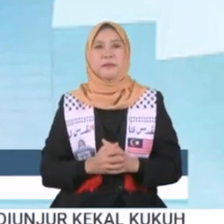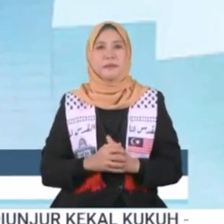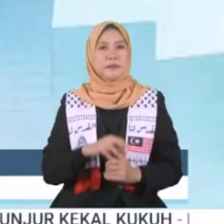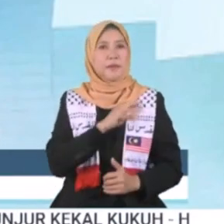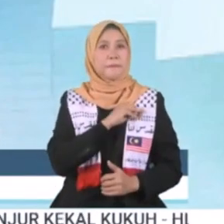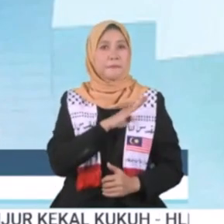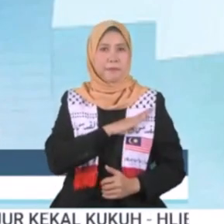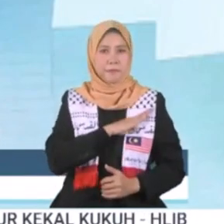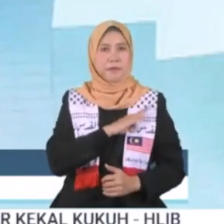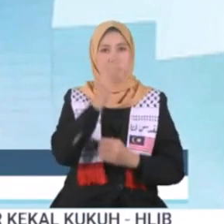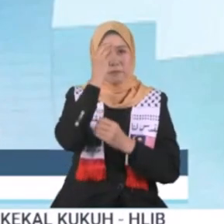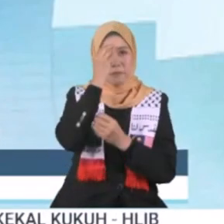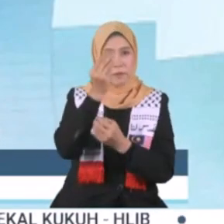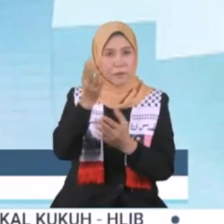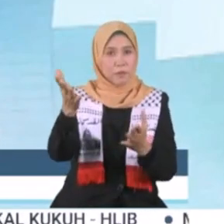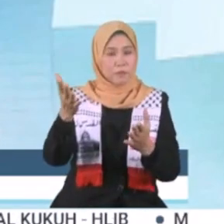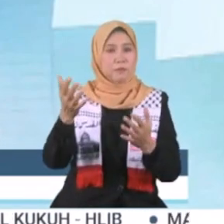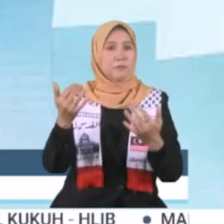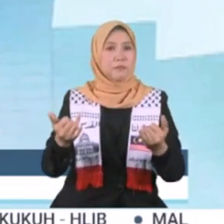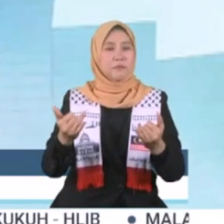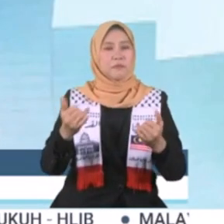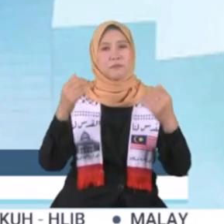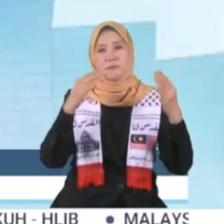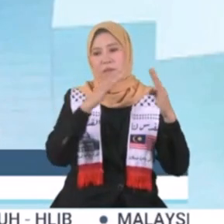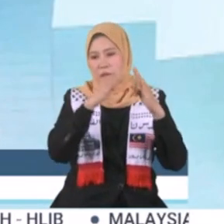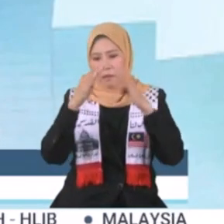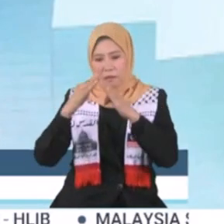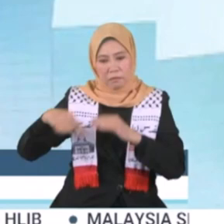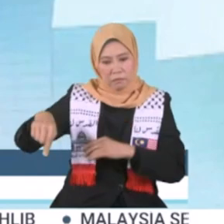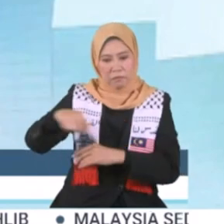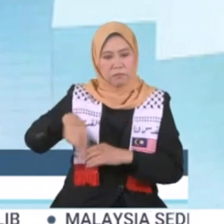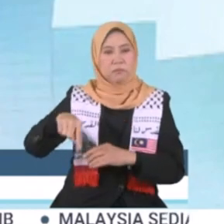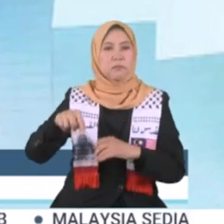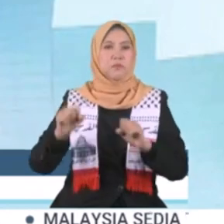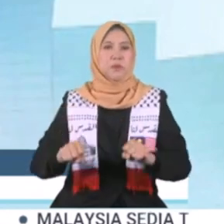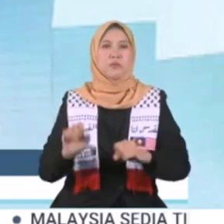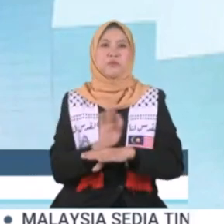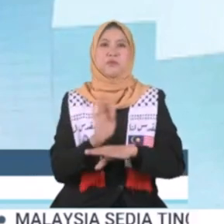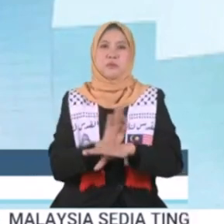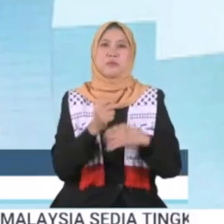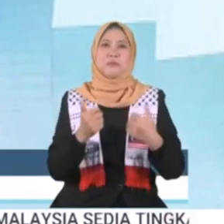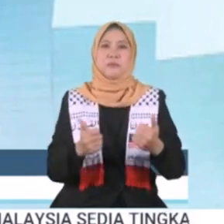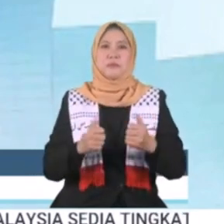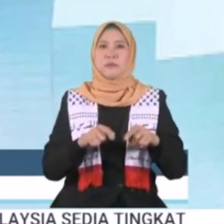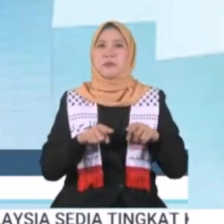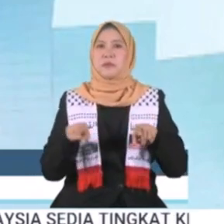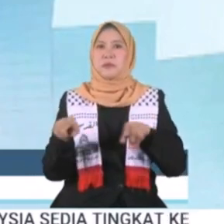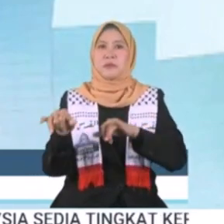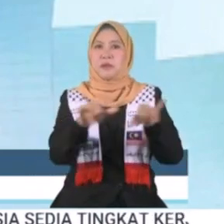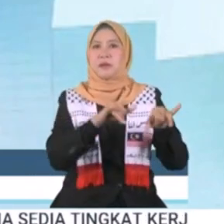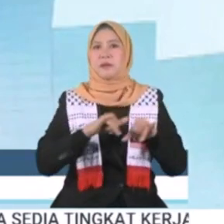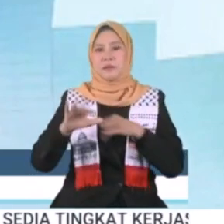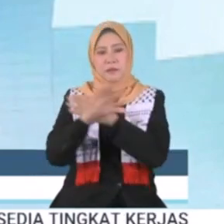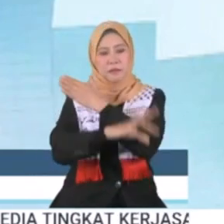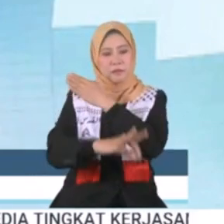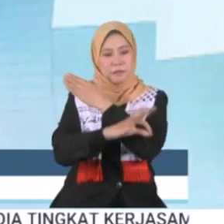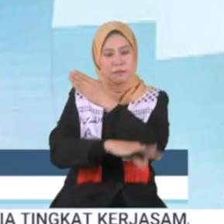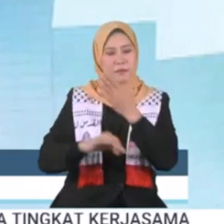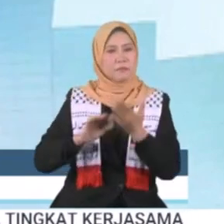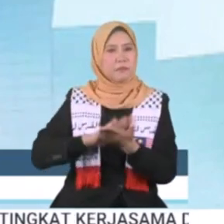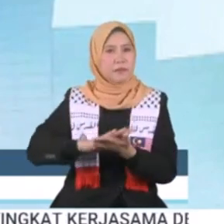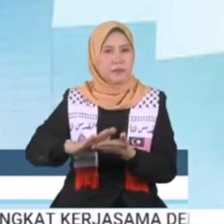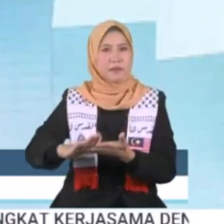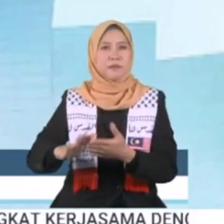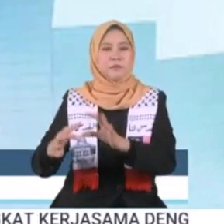memaklumkan beliau berharap Majlis bandaraya tersebut dapat menjalankan fungsi sebaiknya selaras dengan slogan Negeri Sembilan bersih